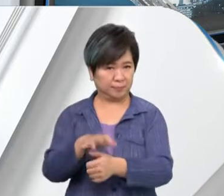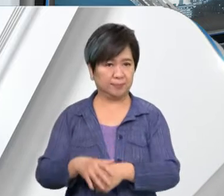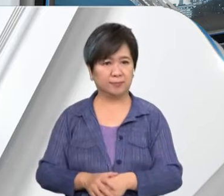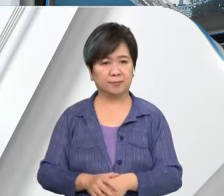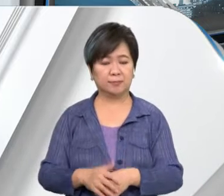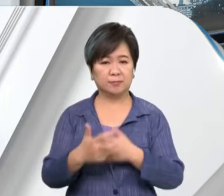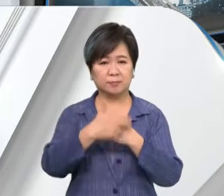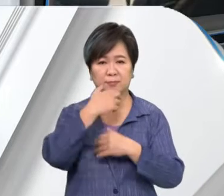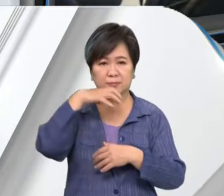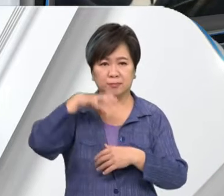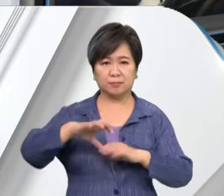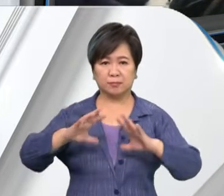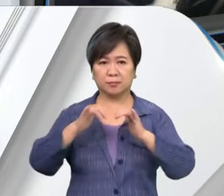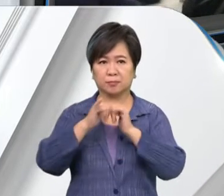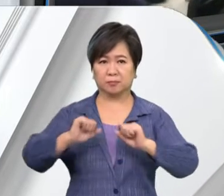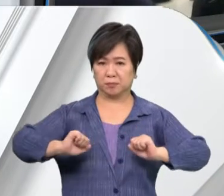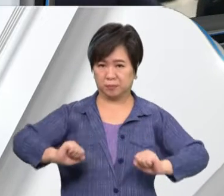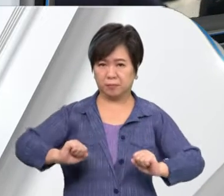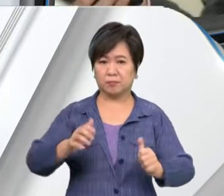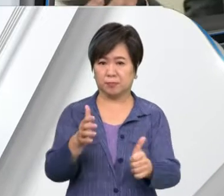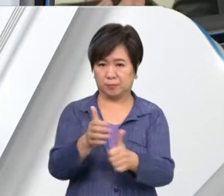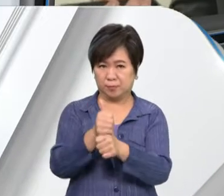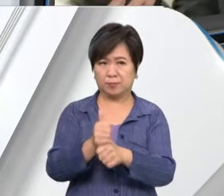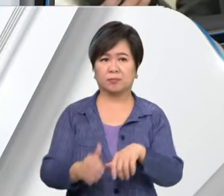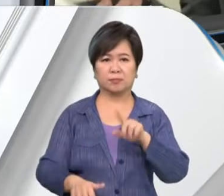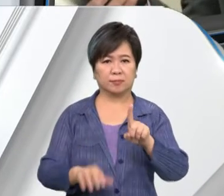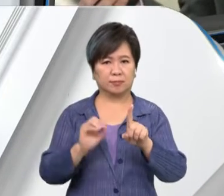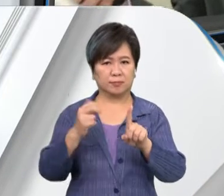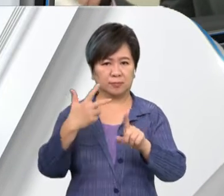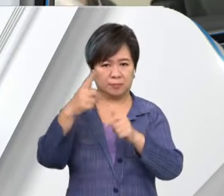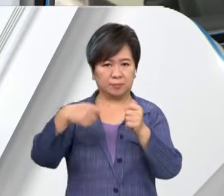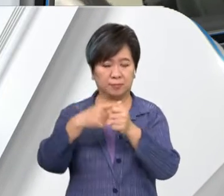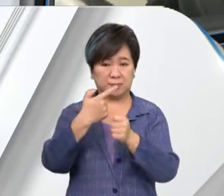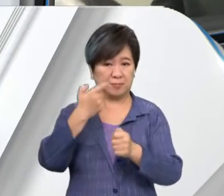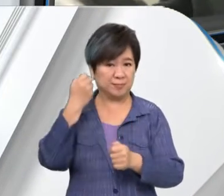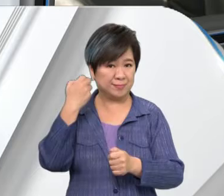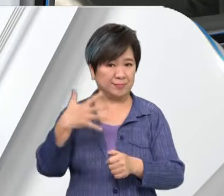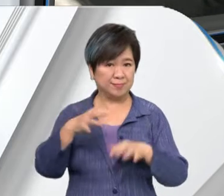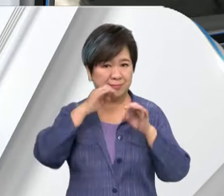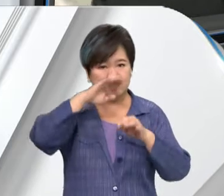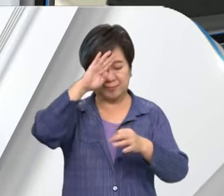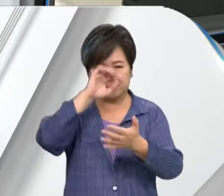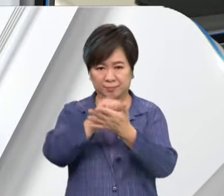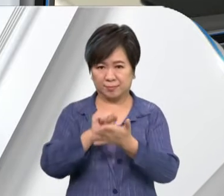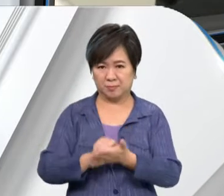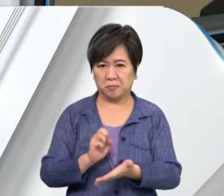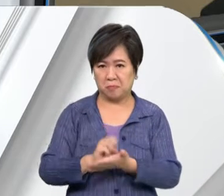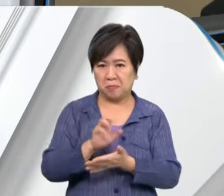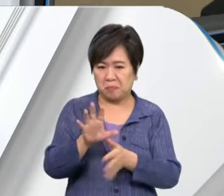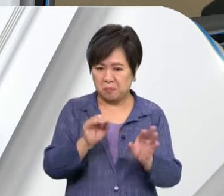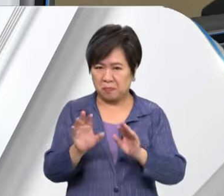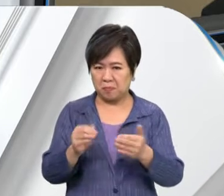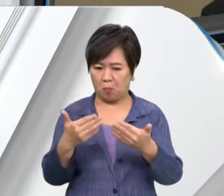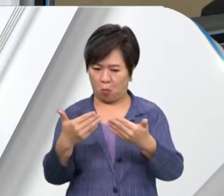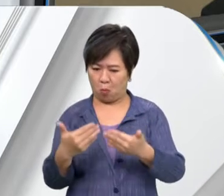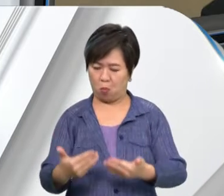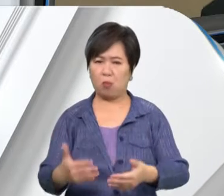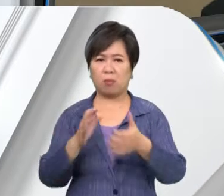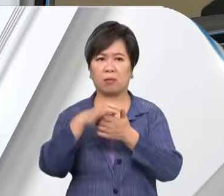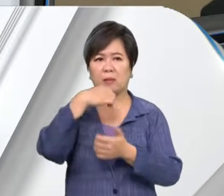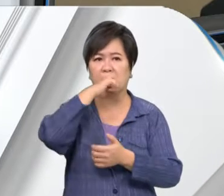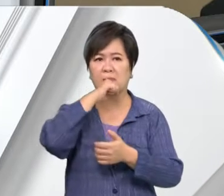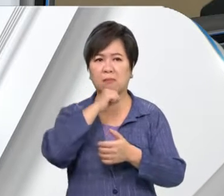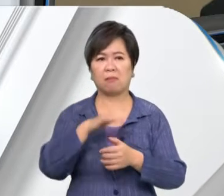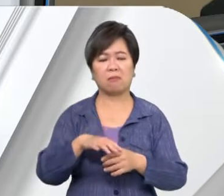根据卫福部国民健康数据把控制院最新癌症登记报告的资料显示，台湾